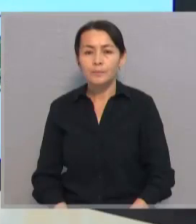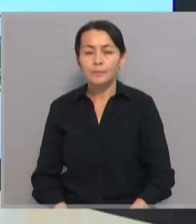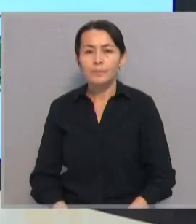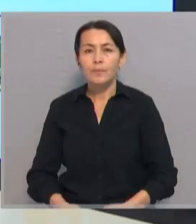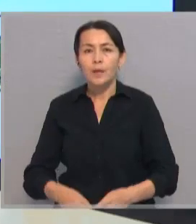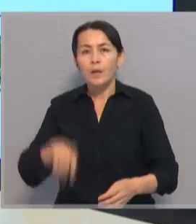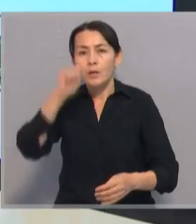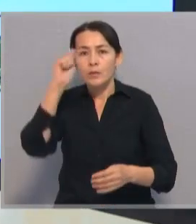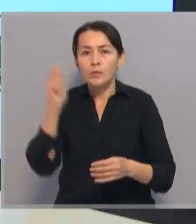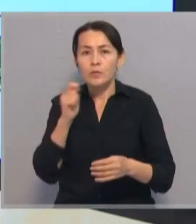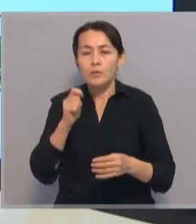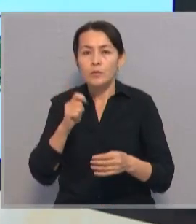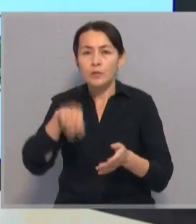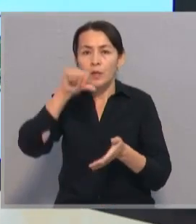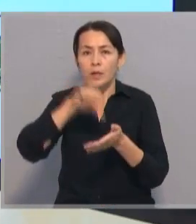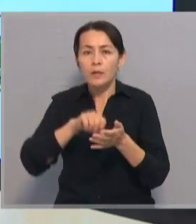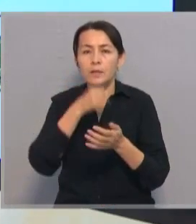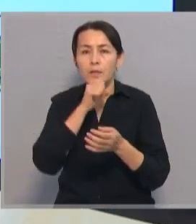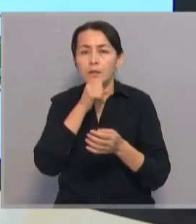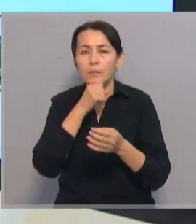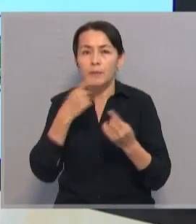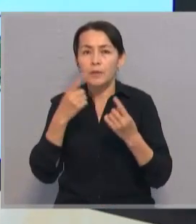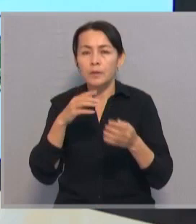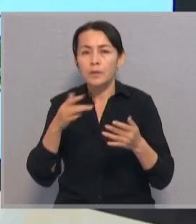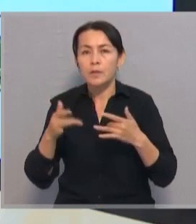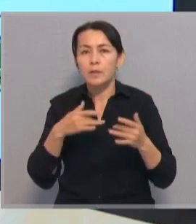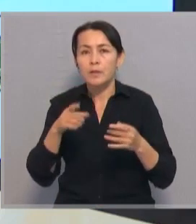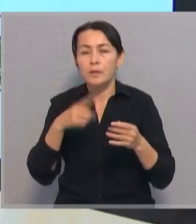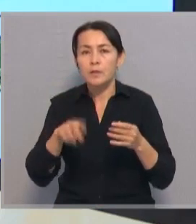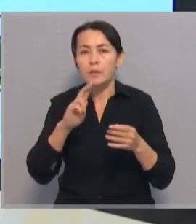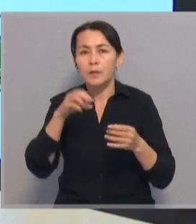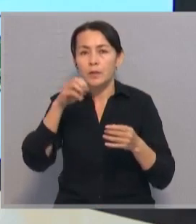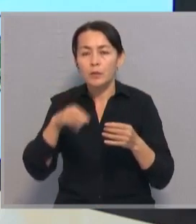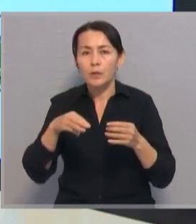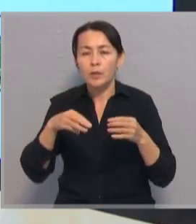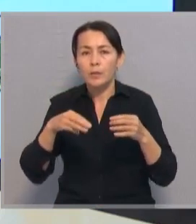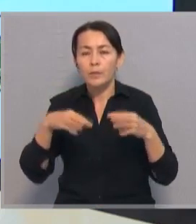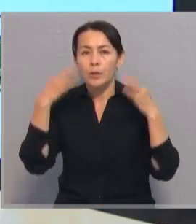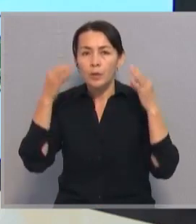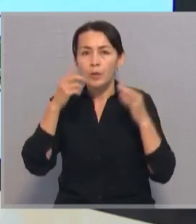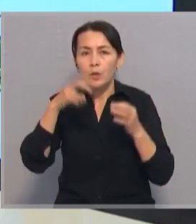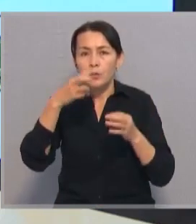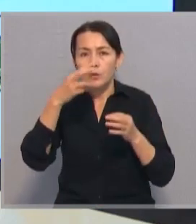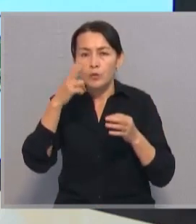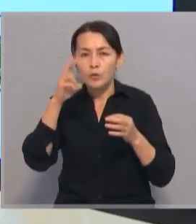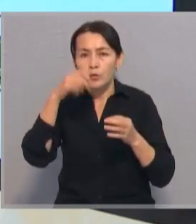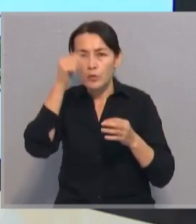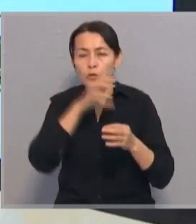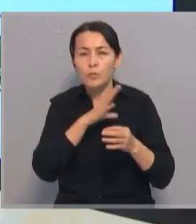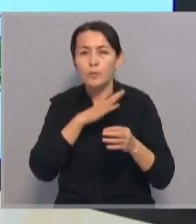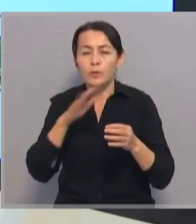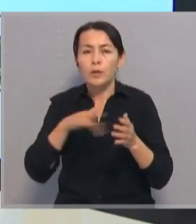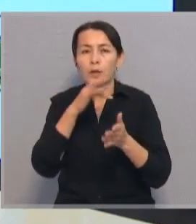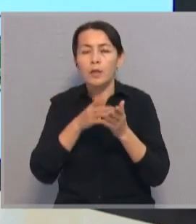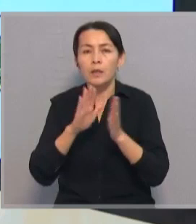Сұрапыл соғыс ардагері белгілі жазушы, журналист Кемел Тоқаевтың туғанына 100 жыл. Осыған орай Әл-Фараби атындағы қалалық